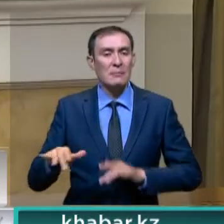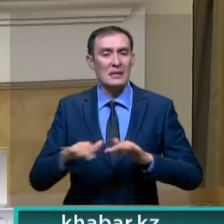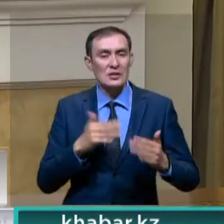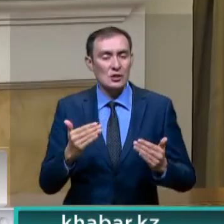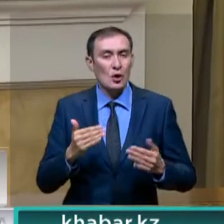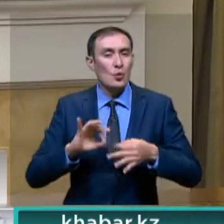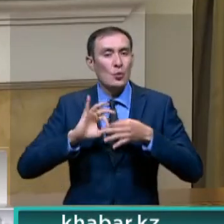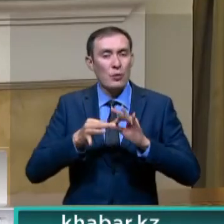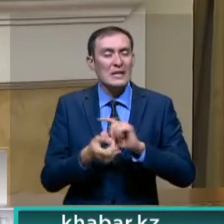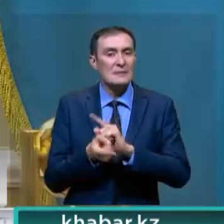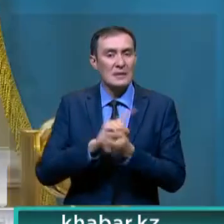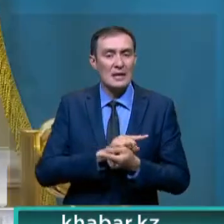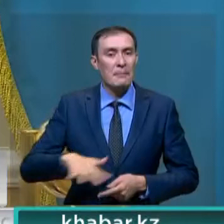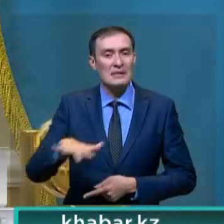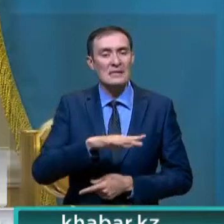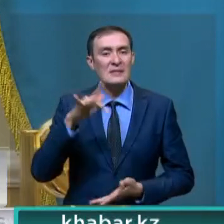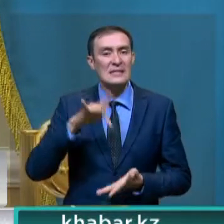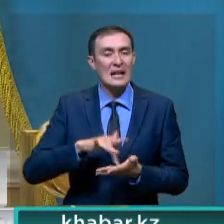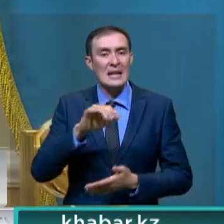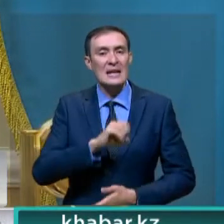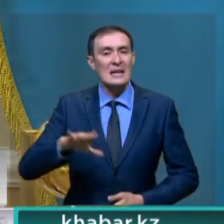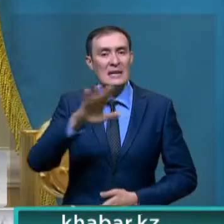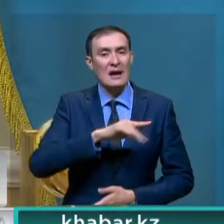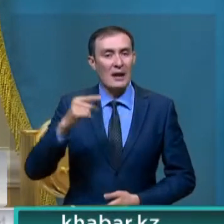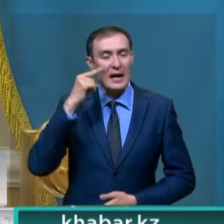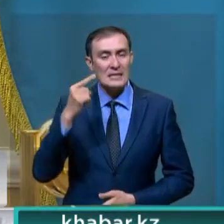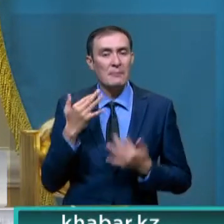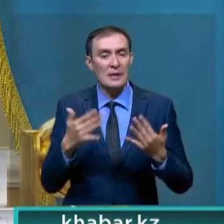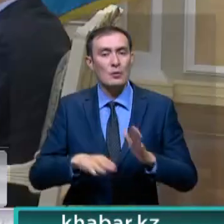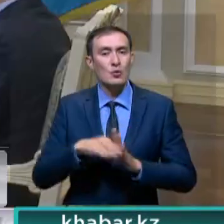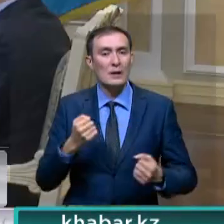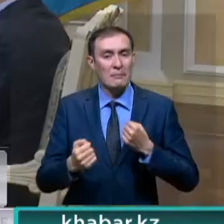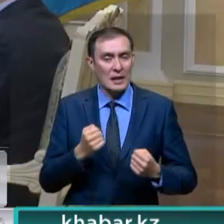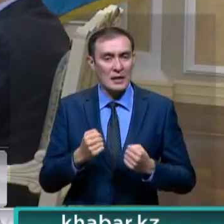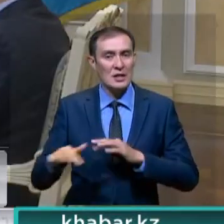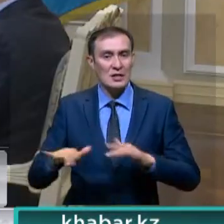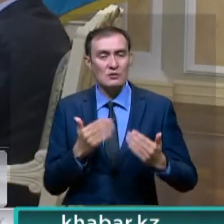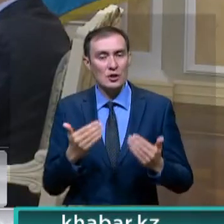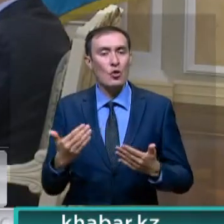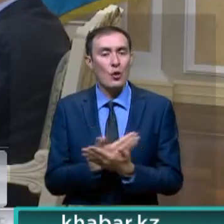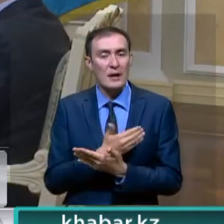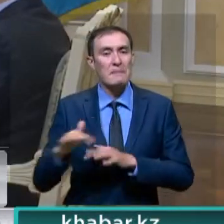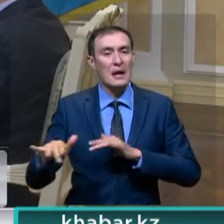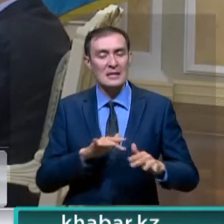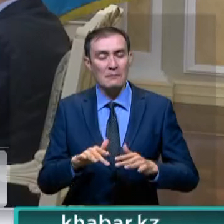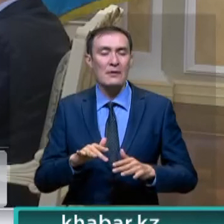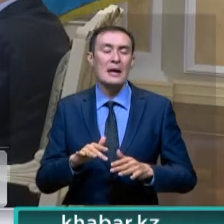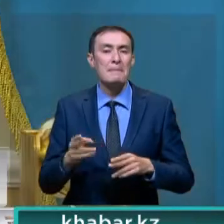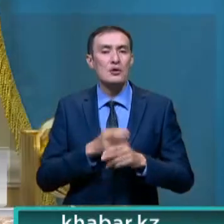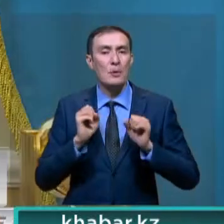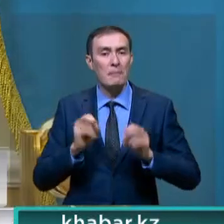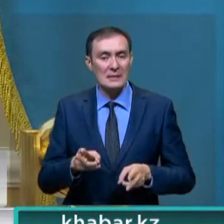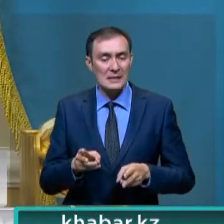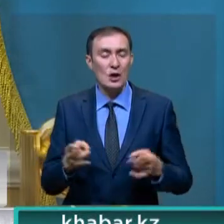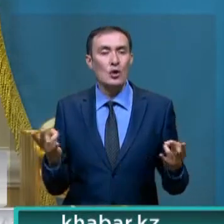процесса глубоких изменений на пространстве Центральной Евразии, потребовали укрепления действующих и создания новых механизмов региональной